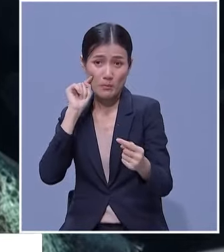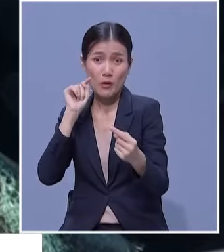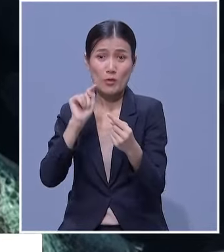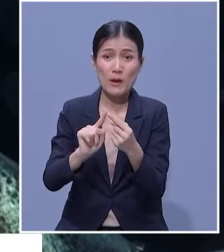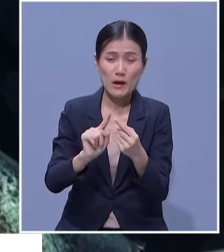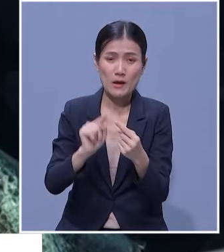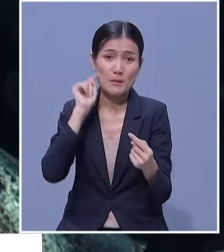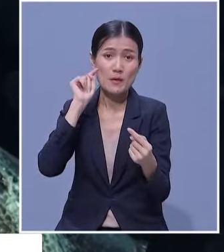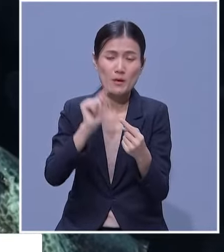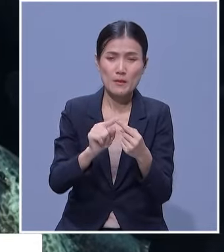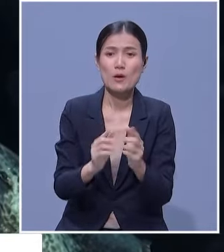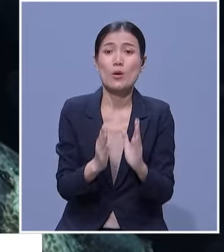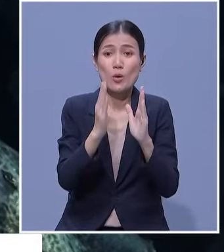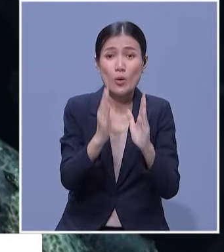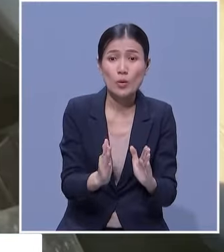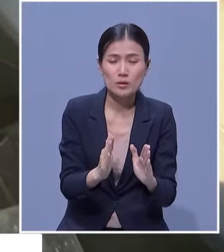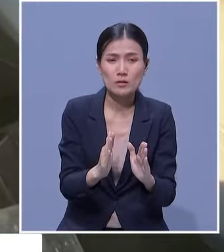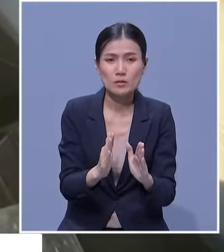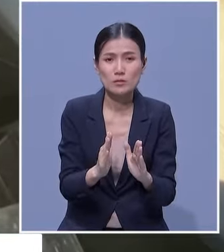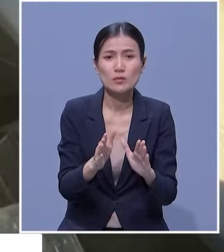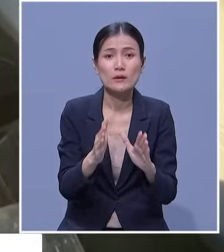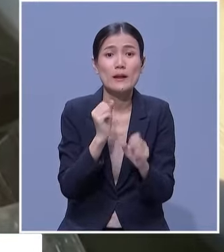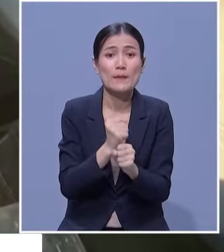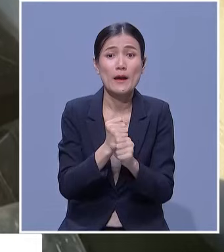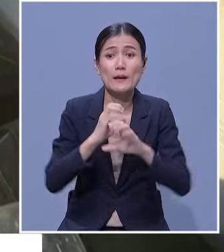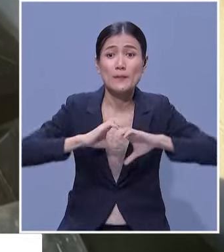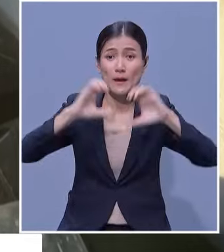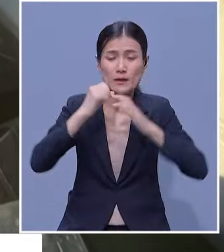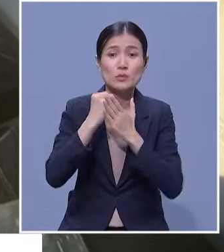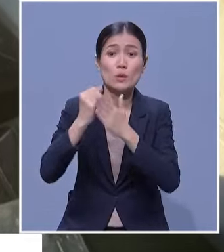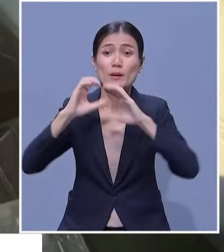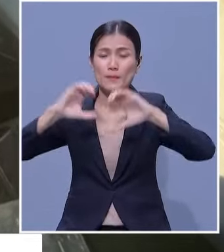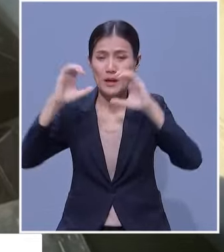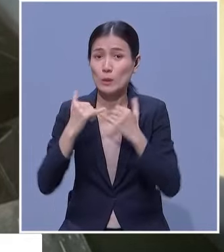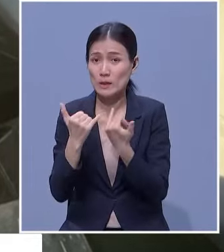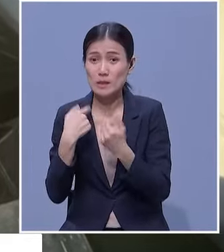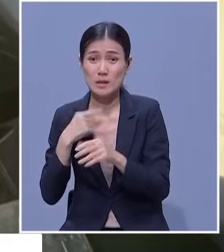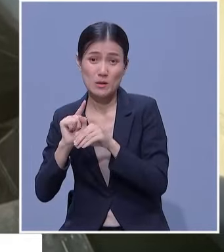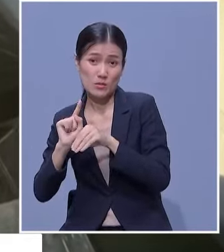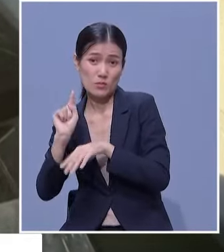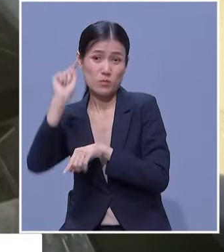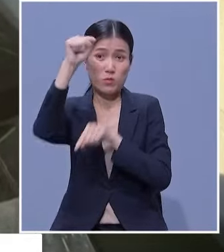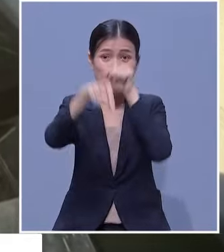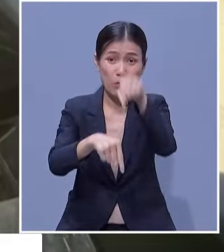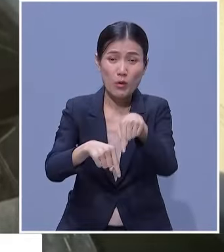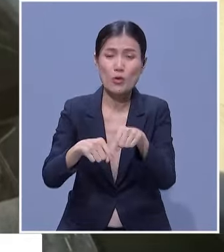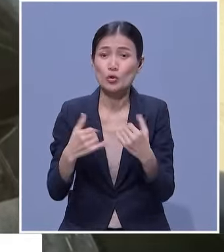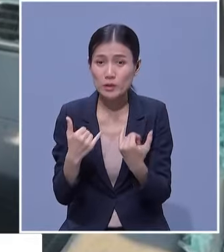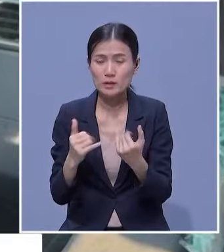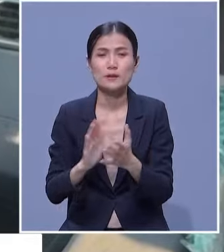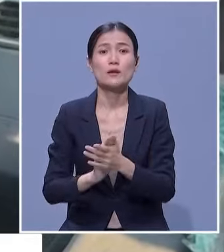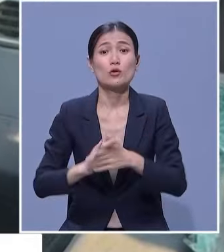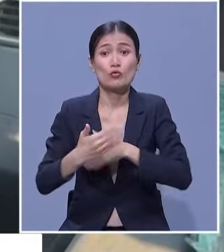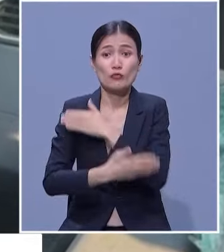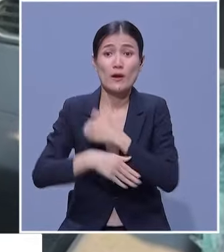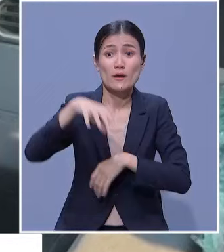ข้าช่วยเหลือของรัฐบาลด้านอัยการบอกว่าการโจมตีด้วยขีปนาวุธครั้งล่าสุดของรัสเซียพุ่งเป้าไปที่สถานีรถไฟใน